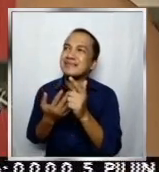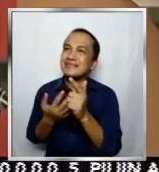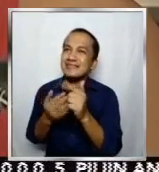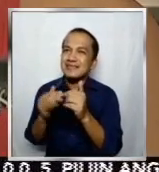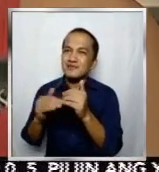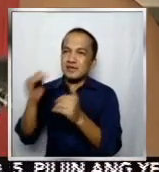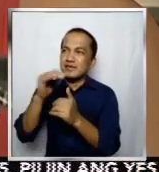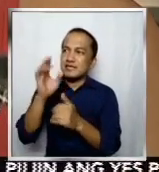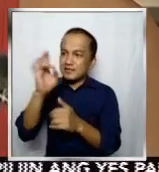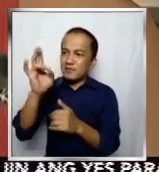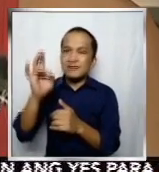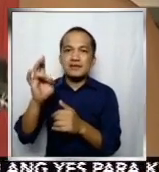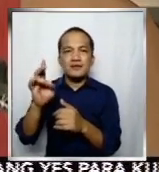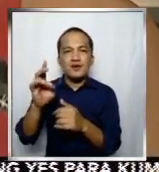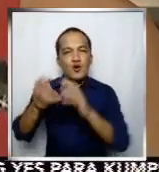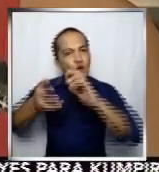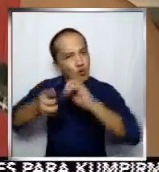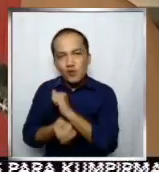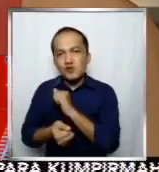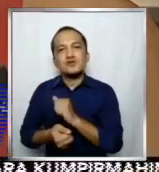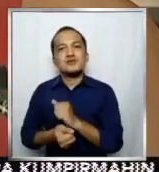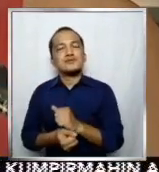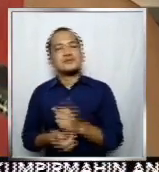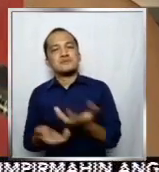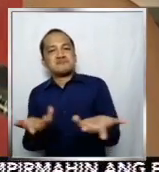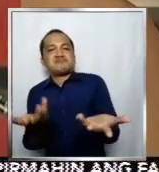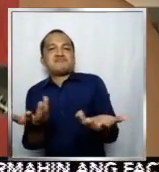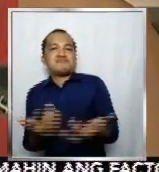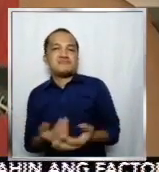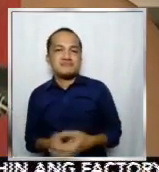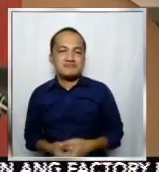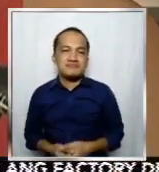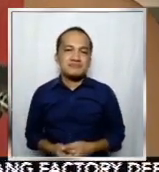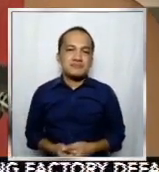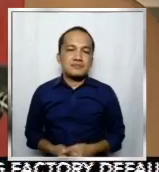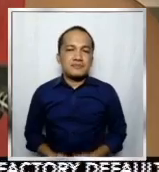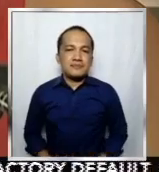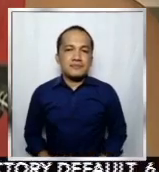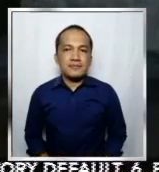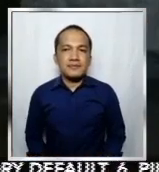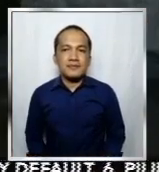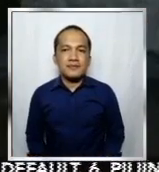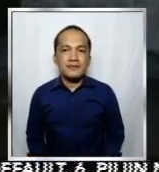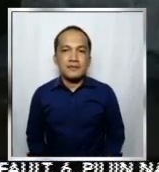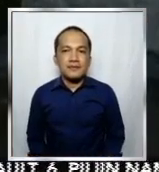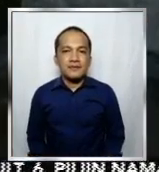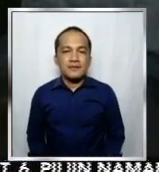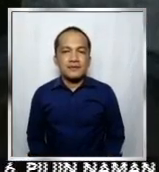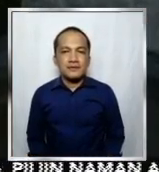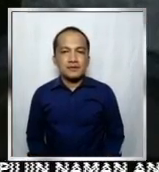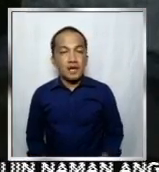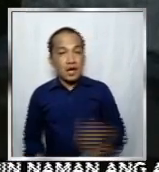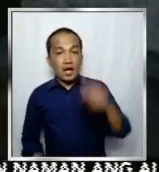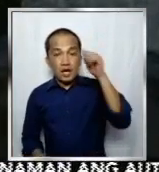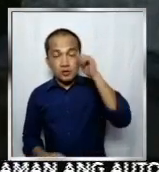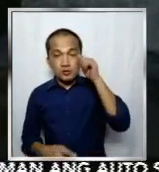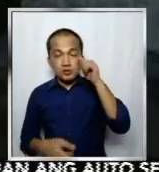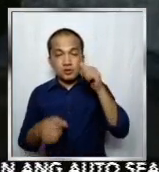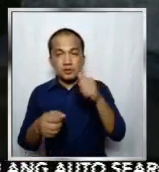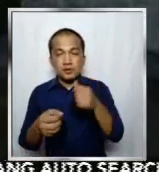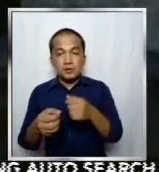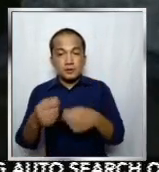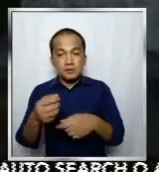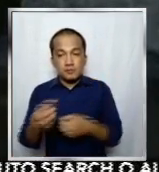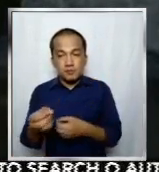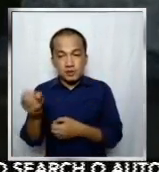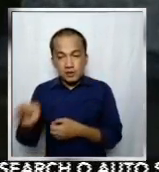Sold out na po, ma'am. At ang pinagagawa ng proposal, ang bawat toda, kung